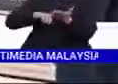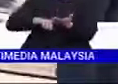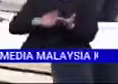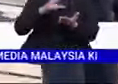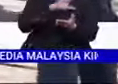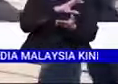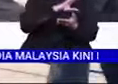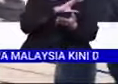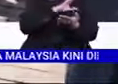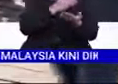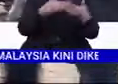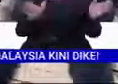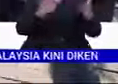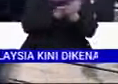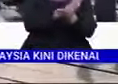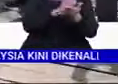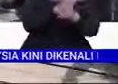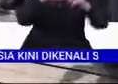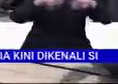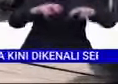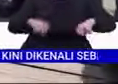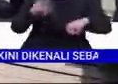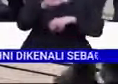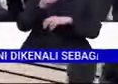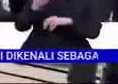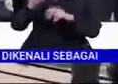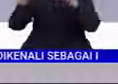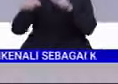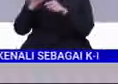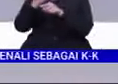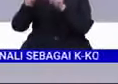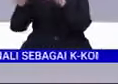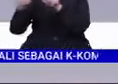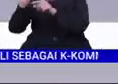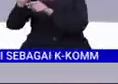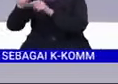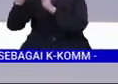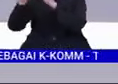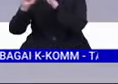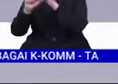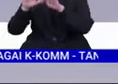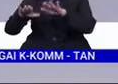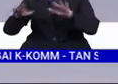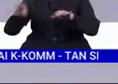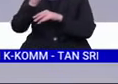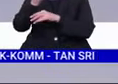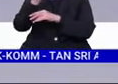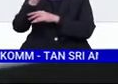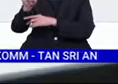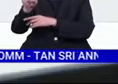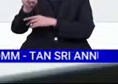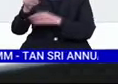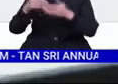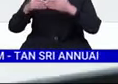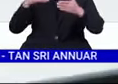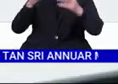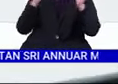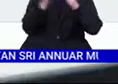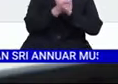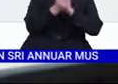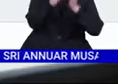Itu polisi membuka kertas siasatan di bawah section 31 kurungan satu kurungan eat that kanak-kanak 2001 sebelum